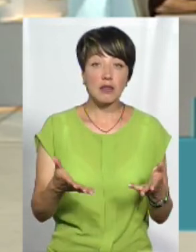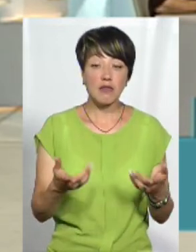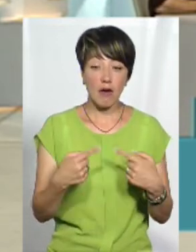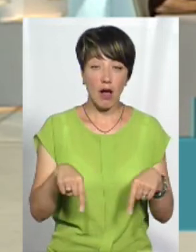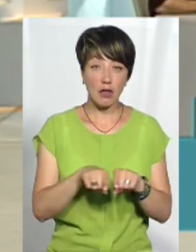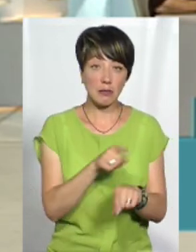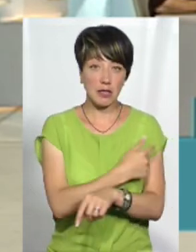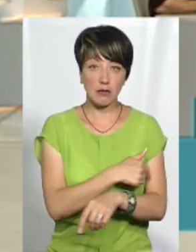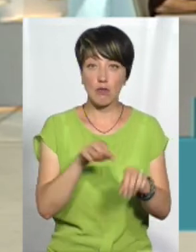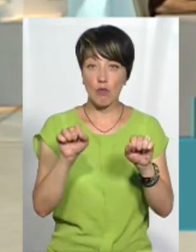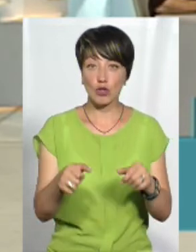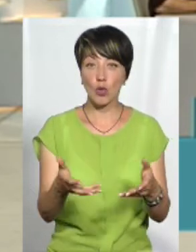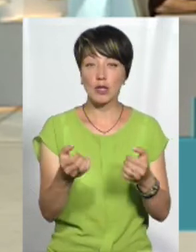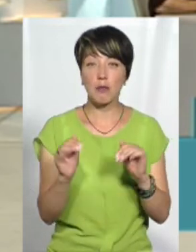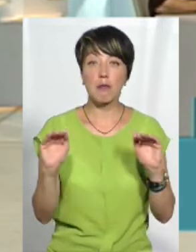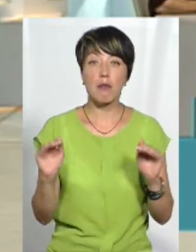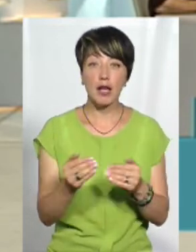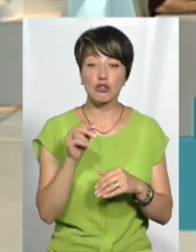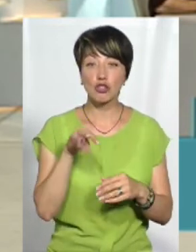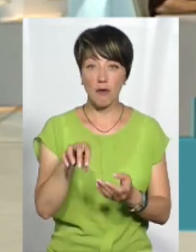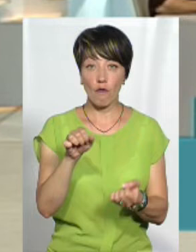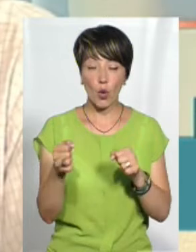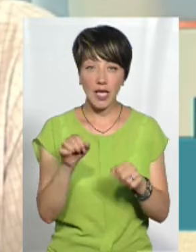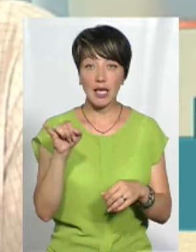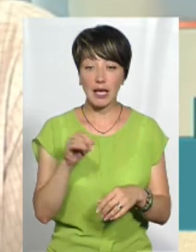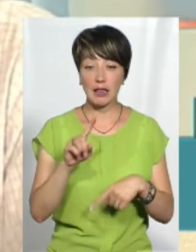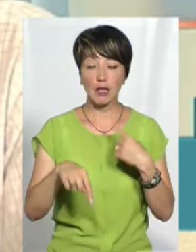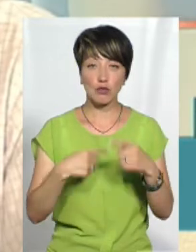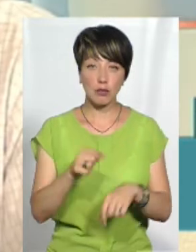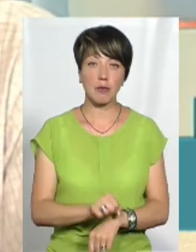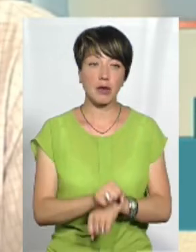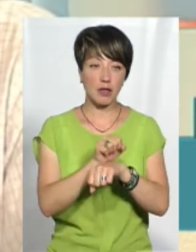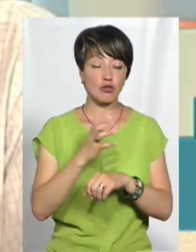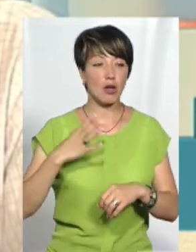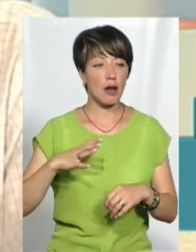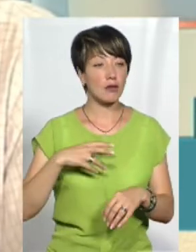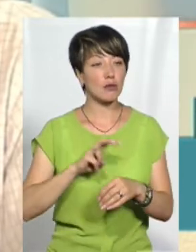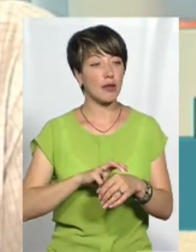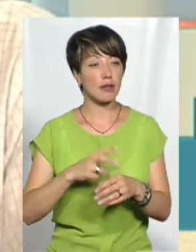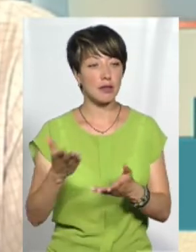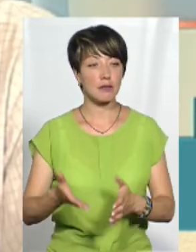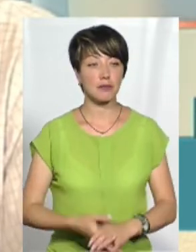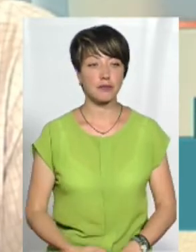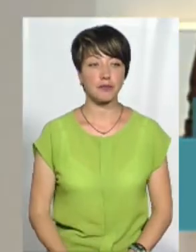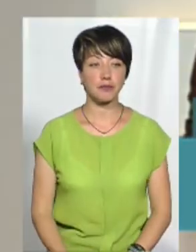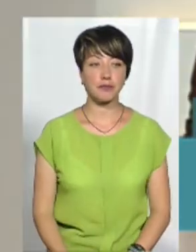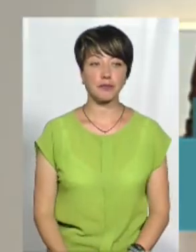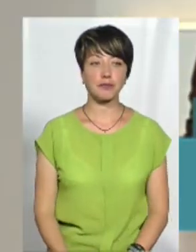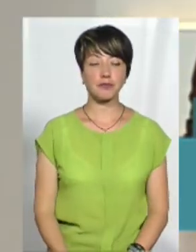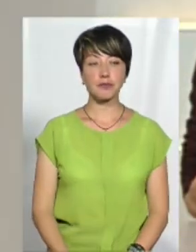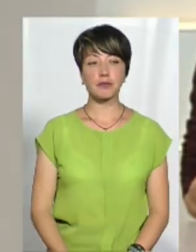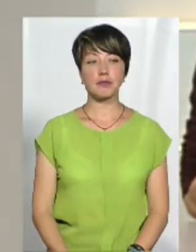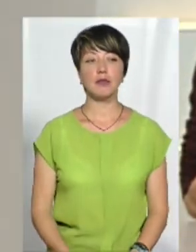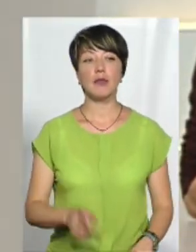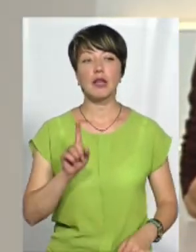в галузі медицини, може отримувати менше, як водій, і тоді наступний пікет нас очікують вже медики. От якраз